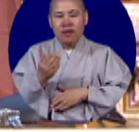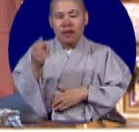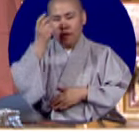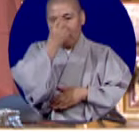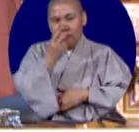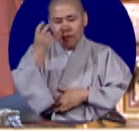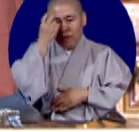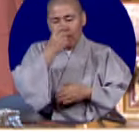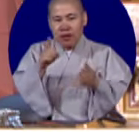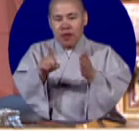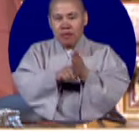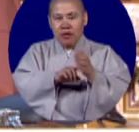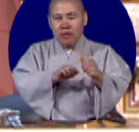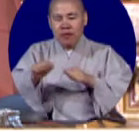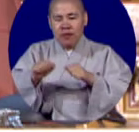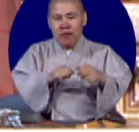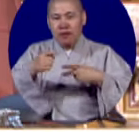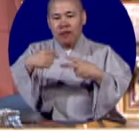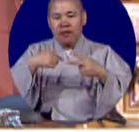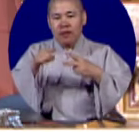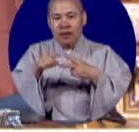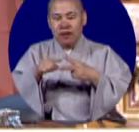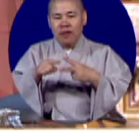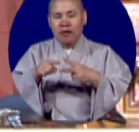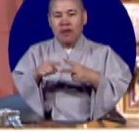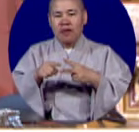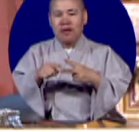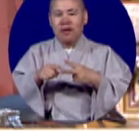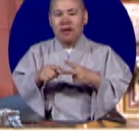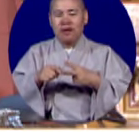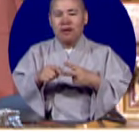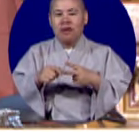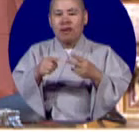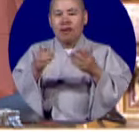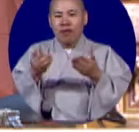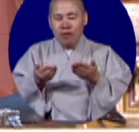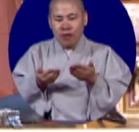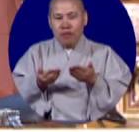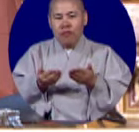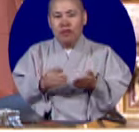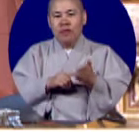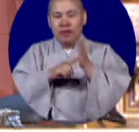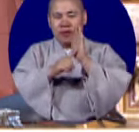관찰, 믿음, 실천, 이해, 이 정득 이렇게 나타나거든요.